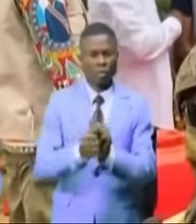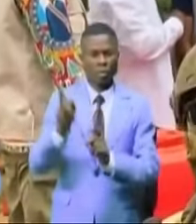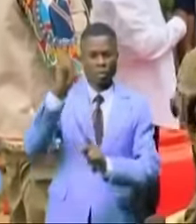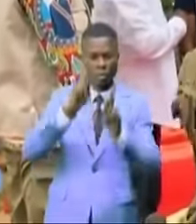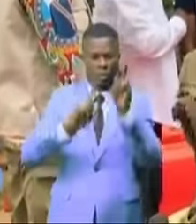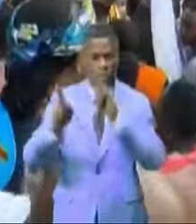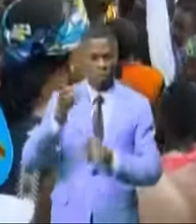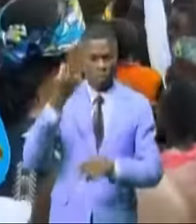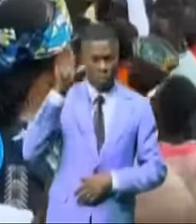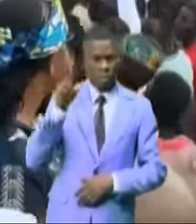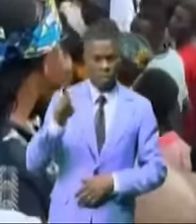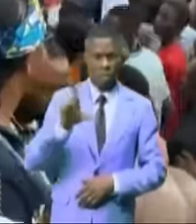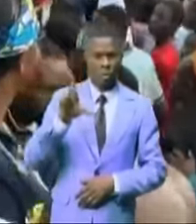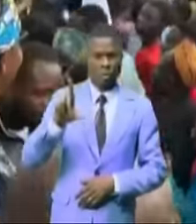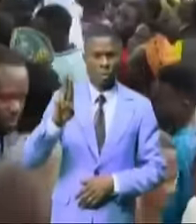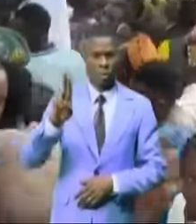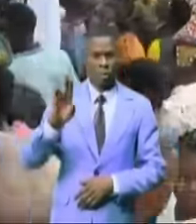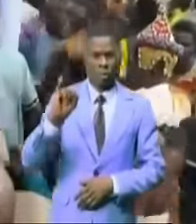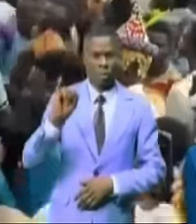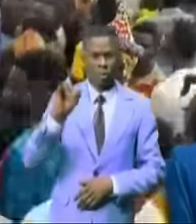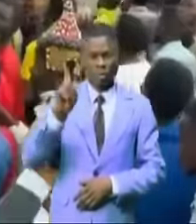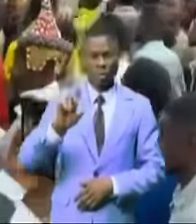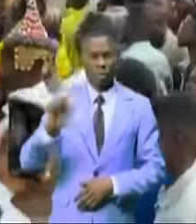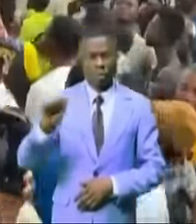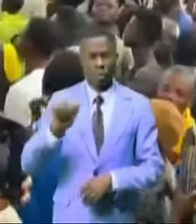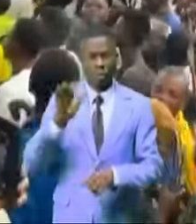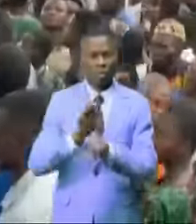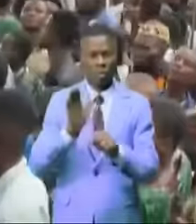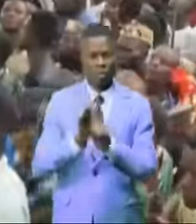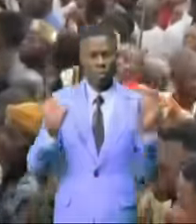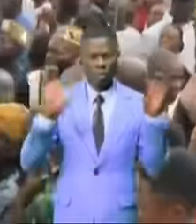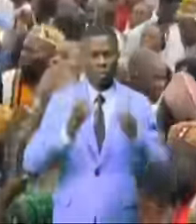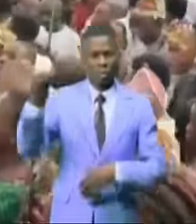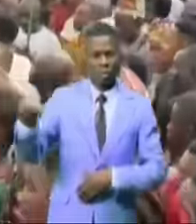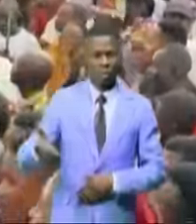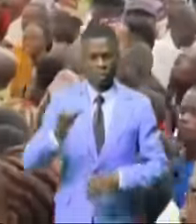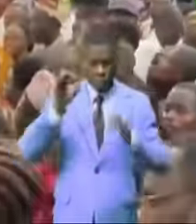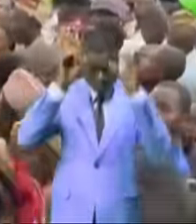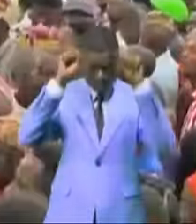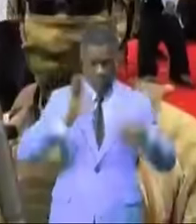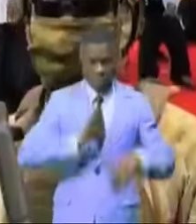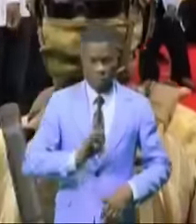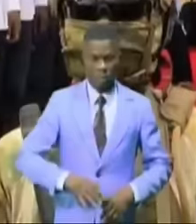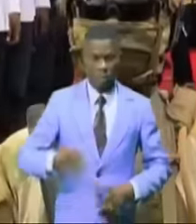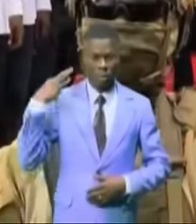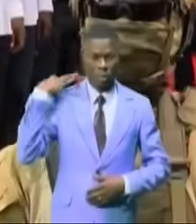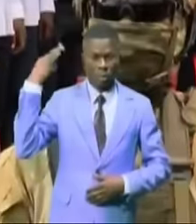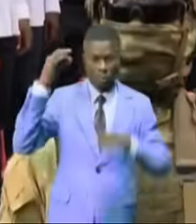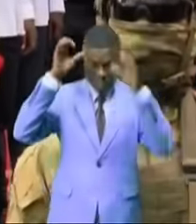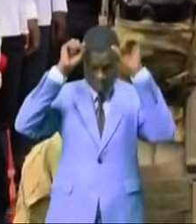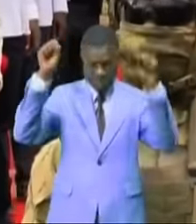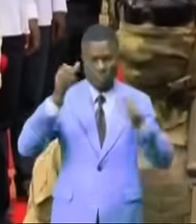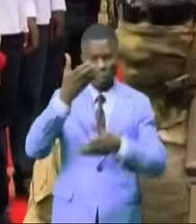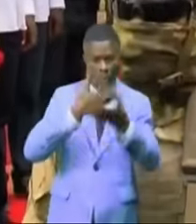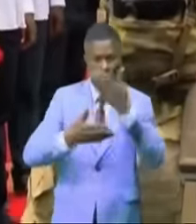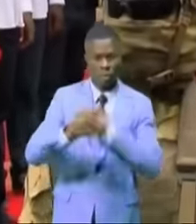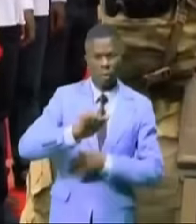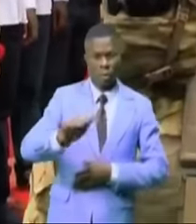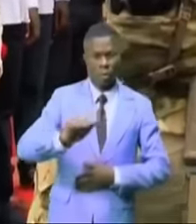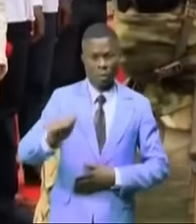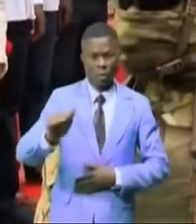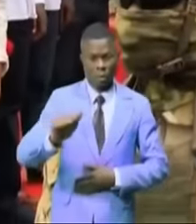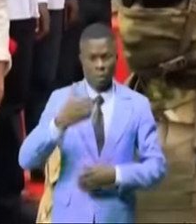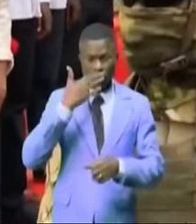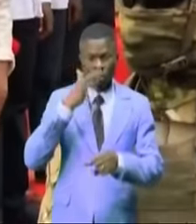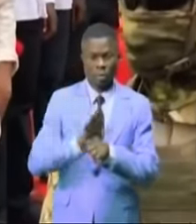population de Luisa venue massivement l'accueillir. Félix Tshisekedi, candidat président à sa propre succession, a